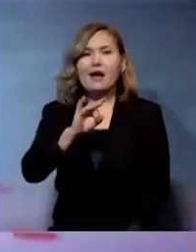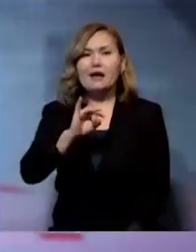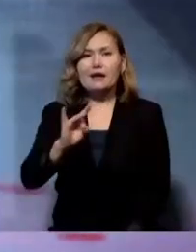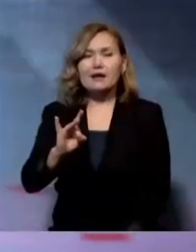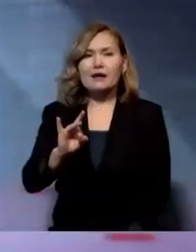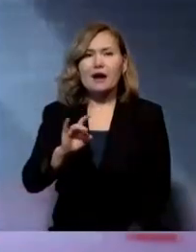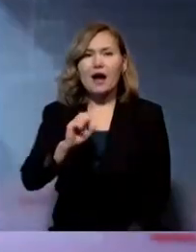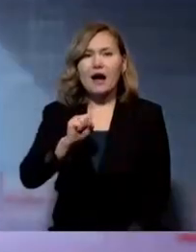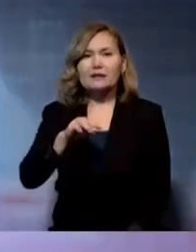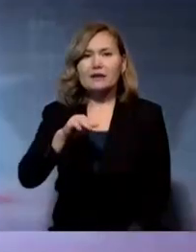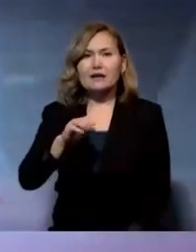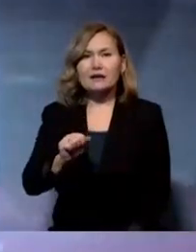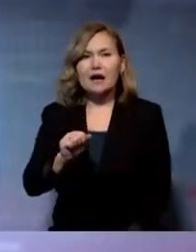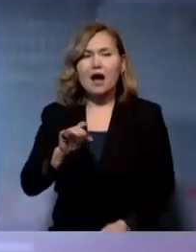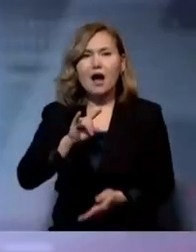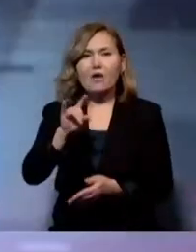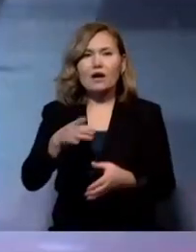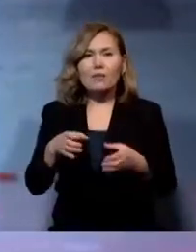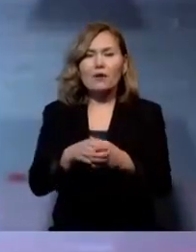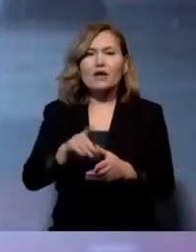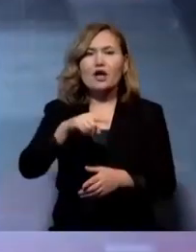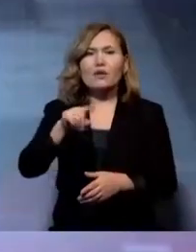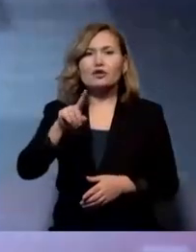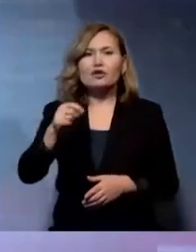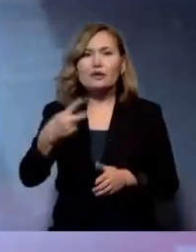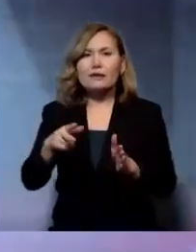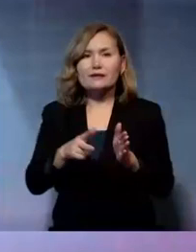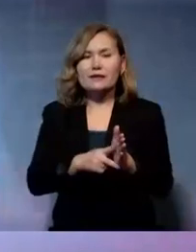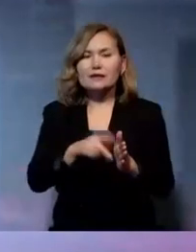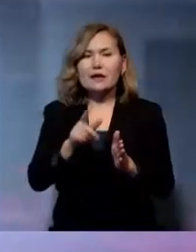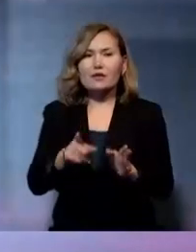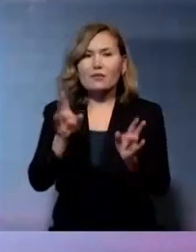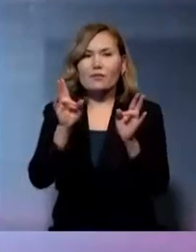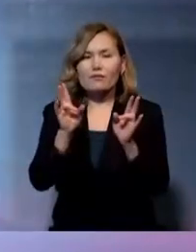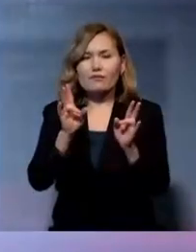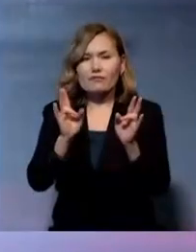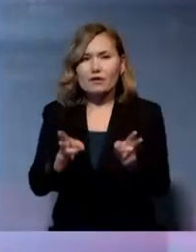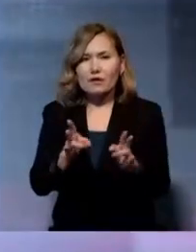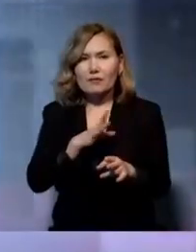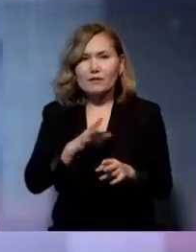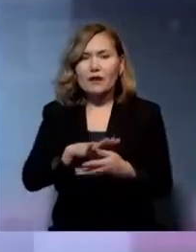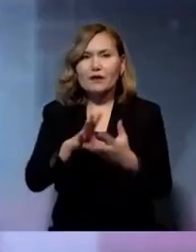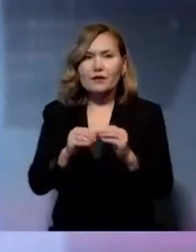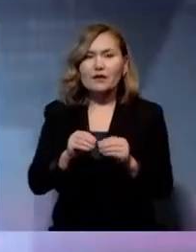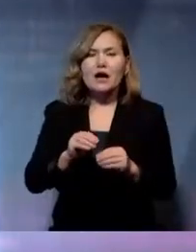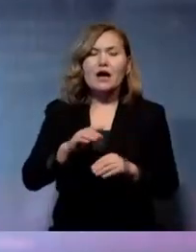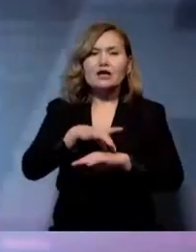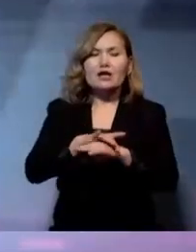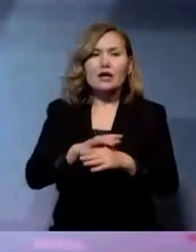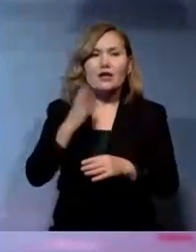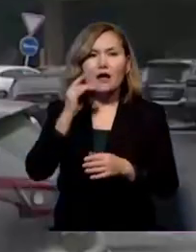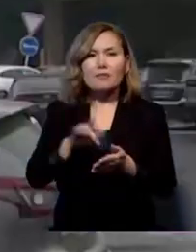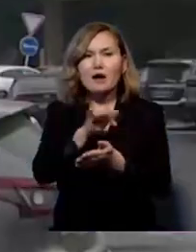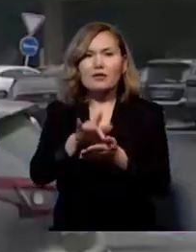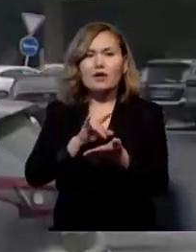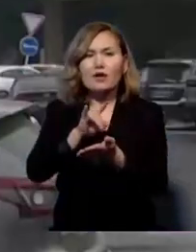Эйр Астана әуе компаниясының нөмірі 128 рейсінің жолаушылары жарақат алды. Күйік шалғандары да бар. Ташкент-Алматы бағытындағы әуе лайнері ұшып